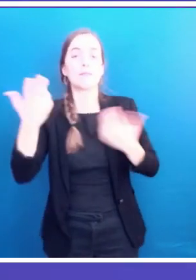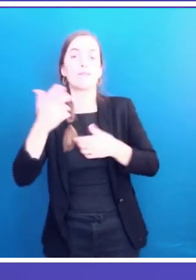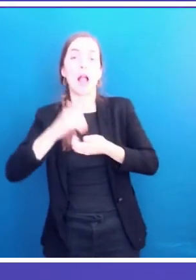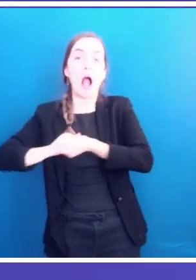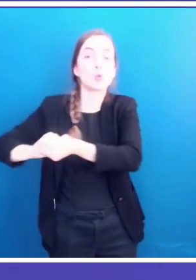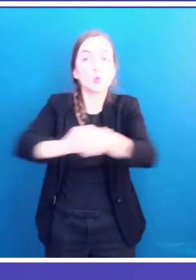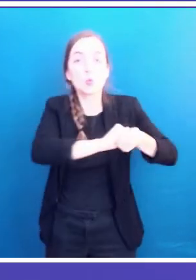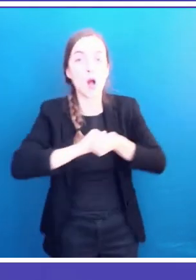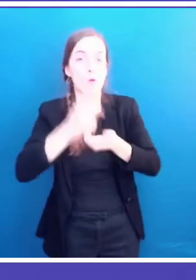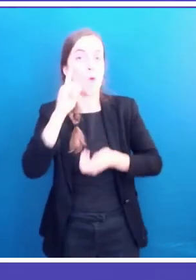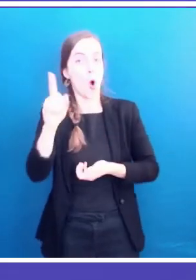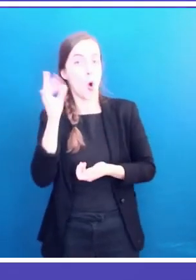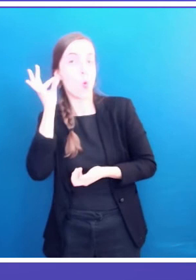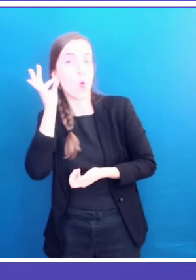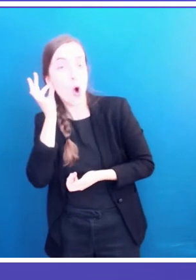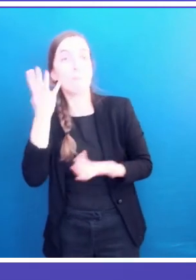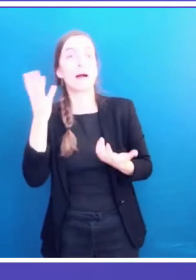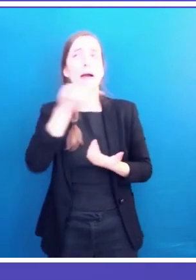النسوية،